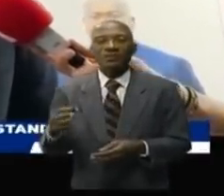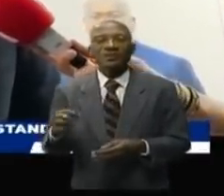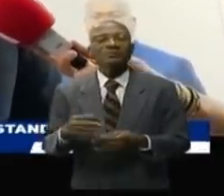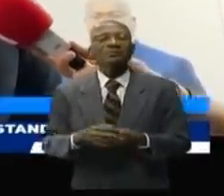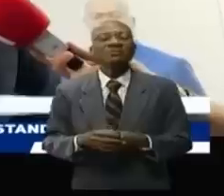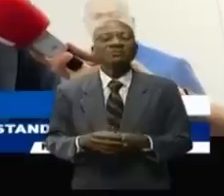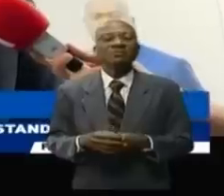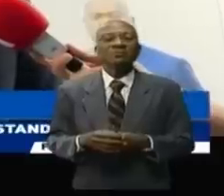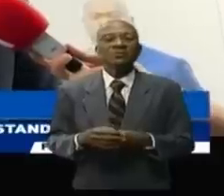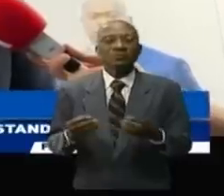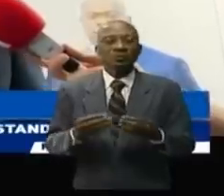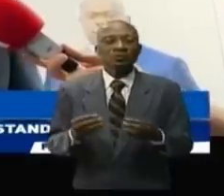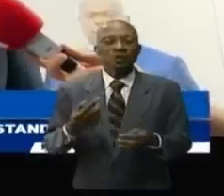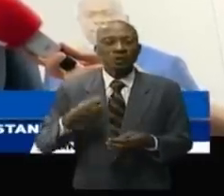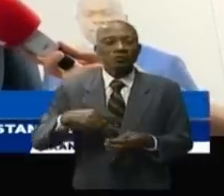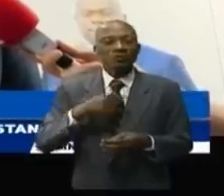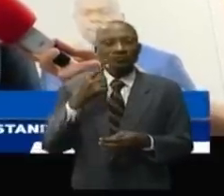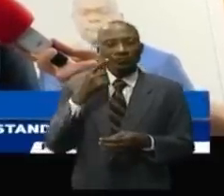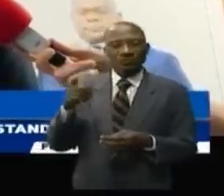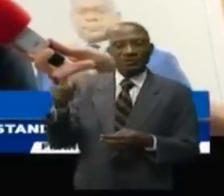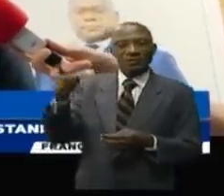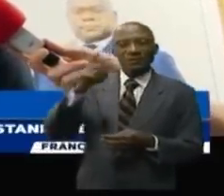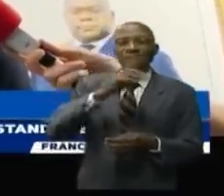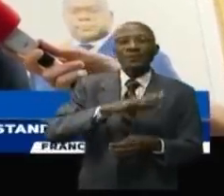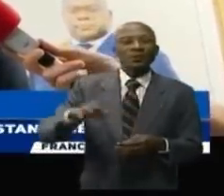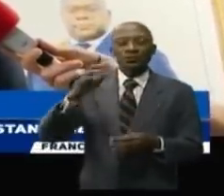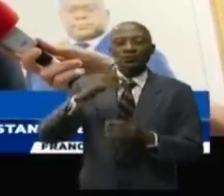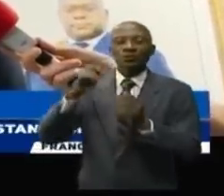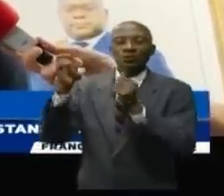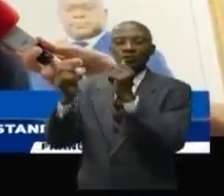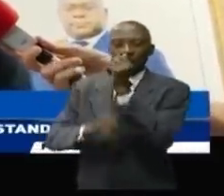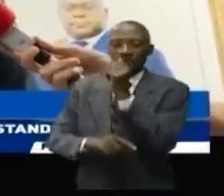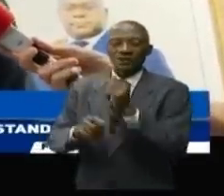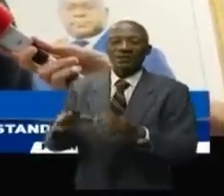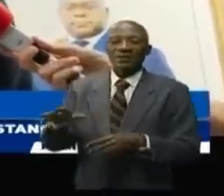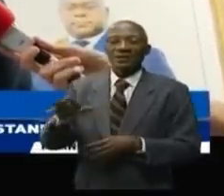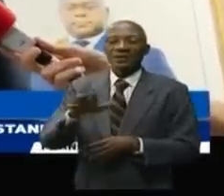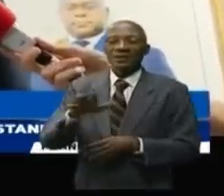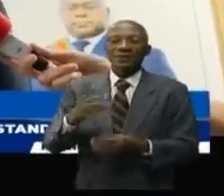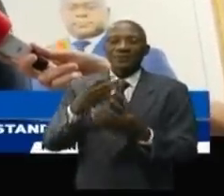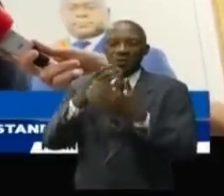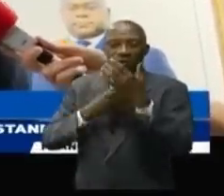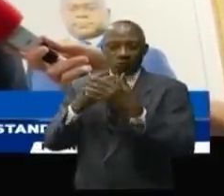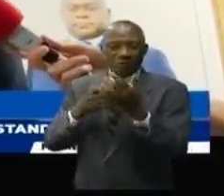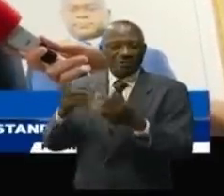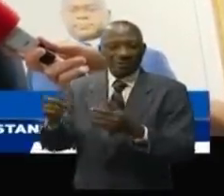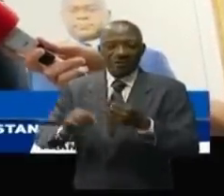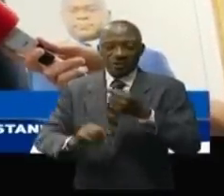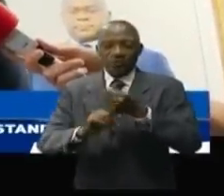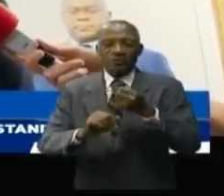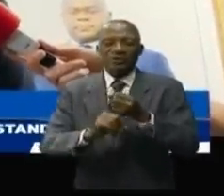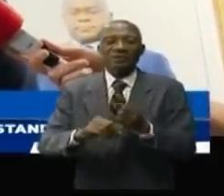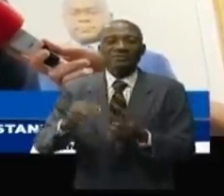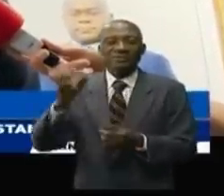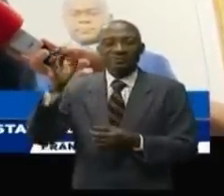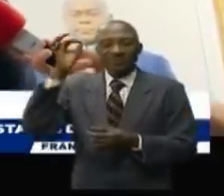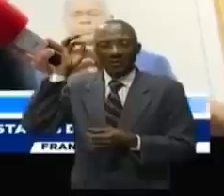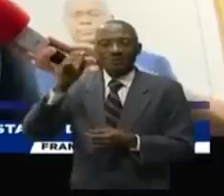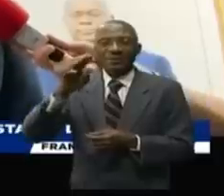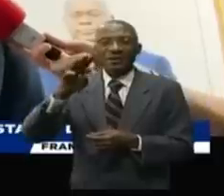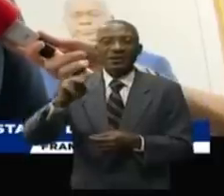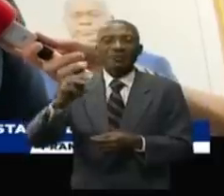prise cette condamnation que nous avons des violences qui sont faites au Congo, ce soutien humanitaire qui doit être apporté, mais surtout